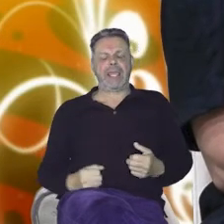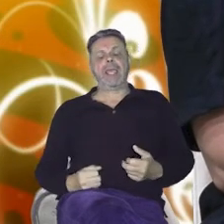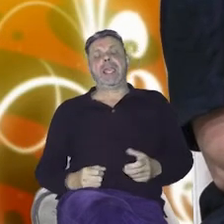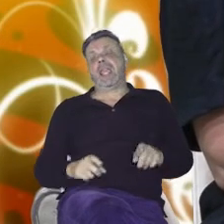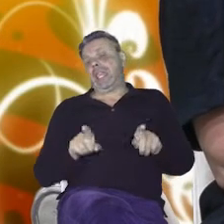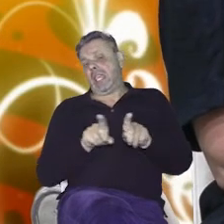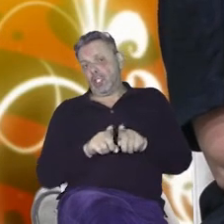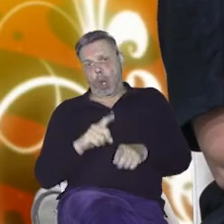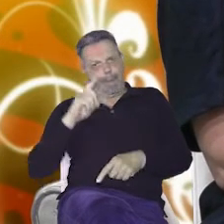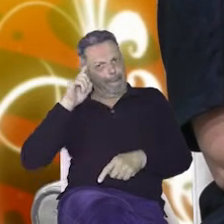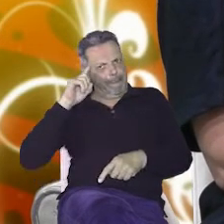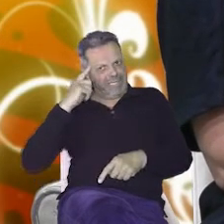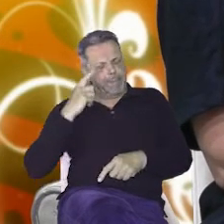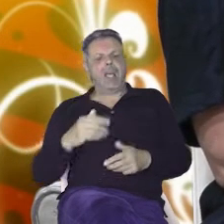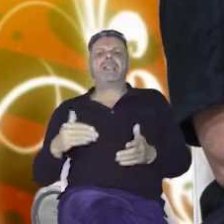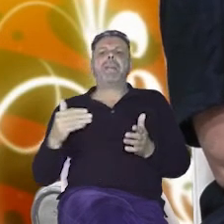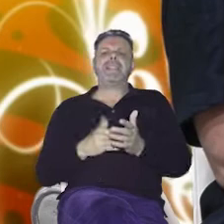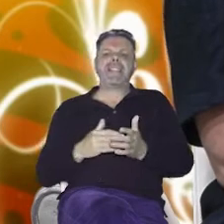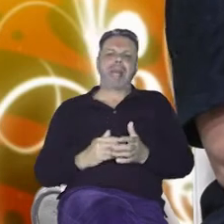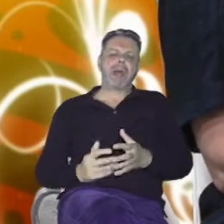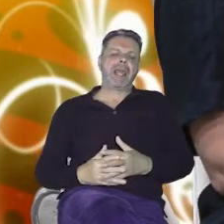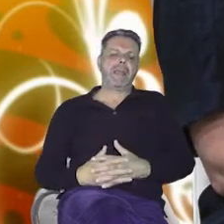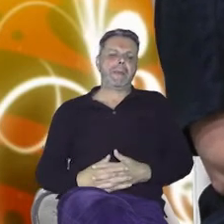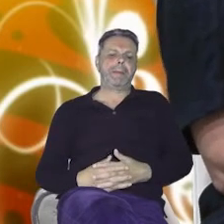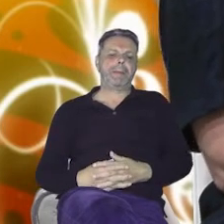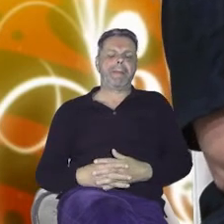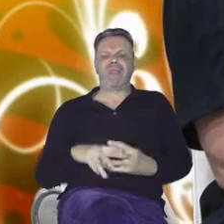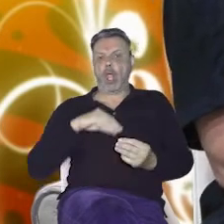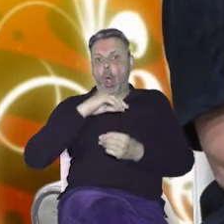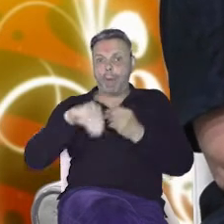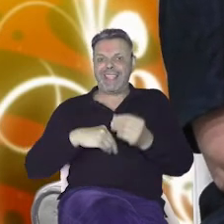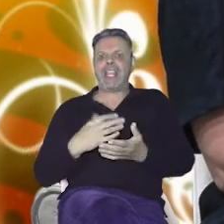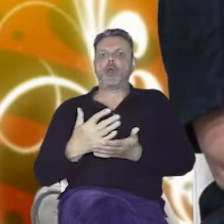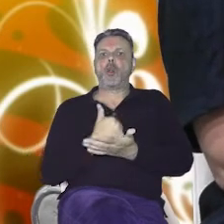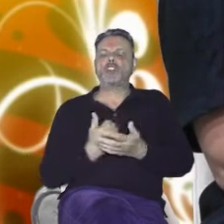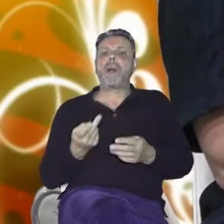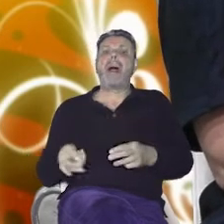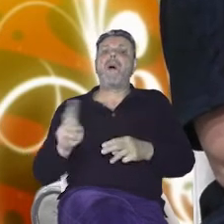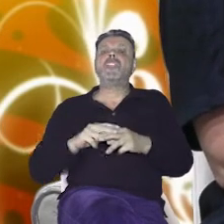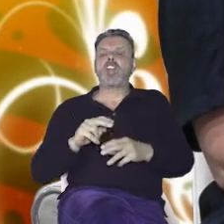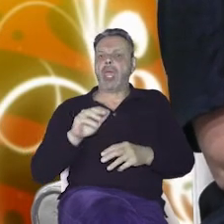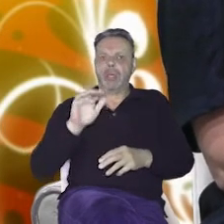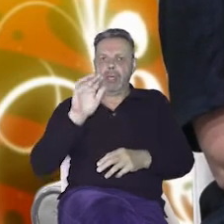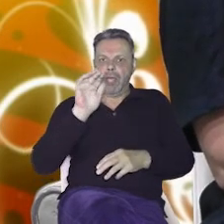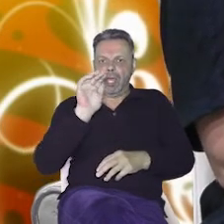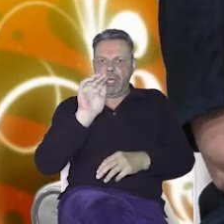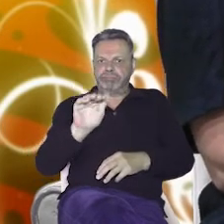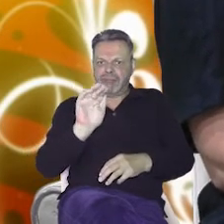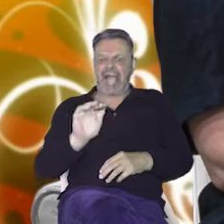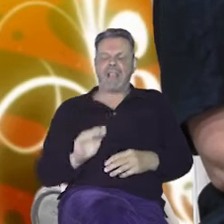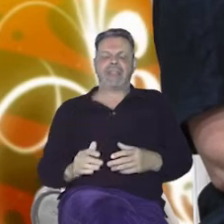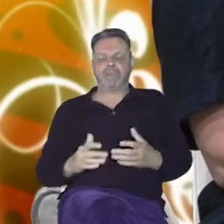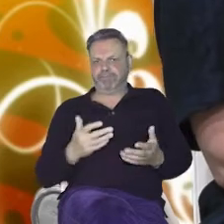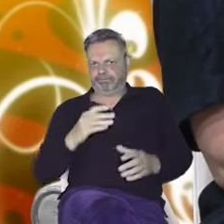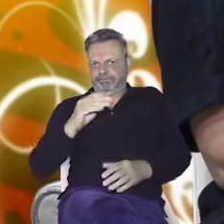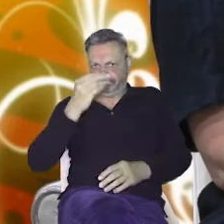tako mislim da bi se trebali i znači obitelji korisnika malo više javljati, ali vi se nađete, ja točno razumijem o čemu se